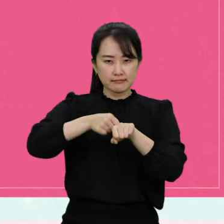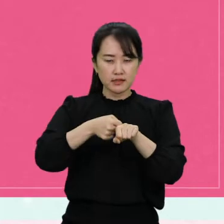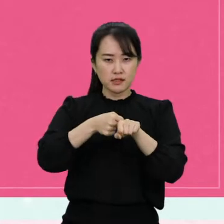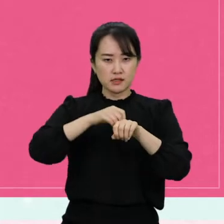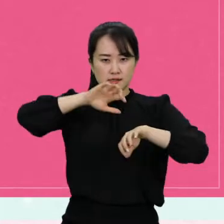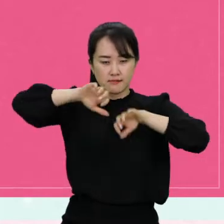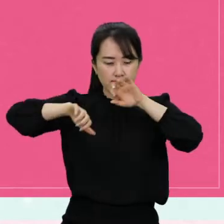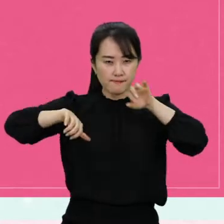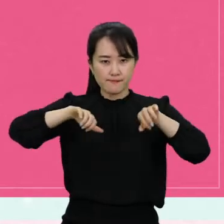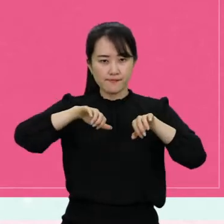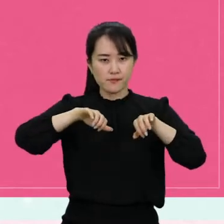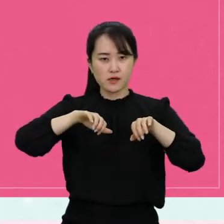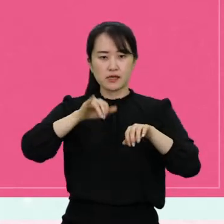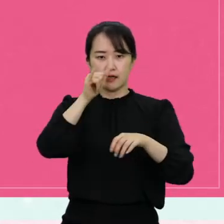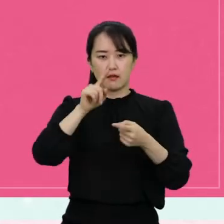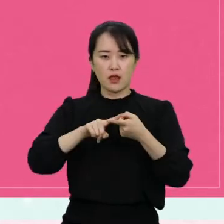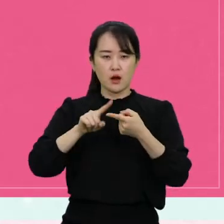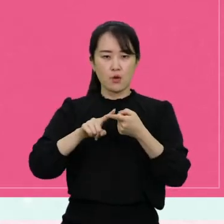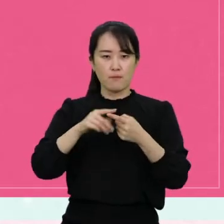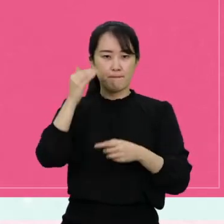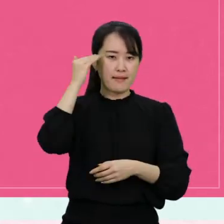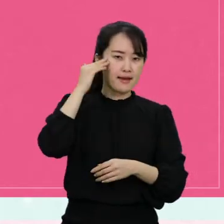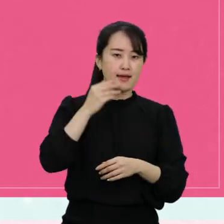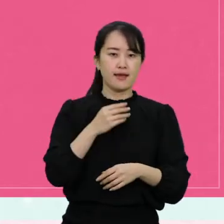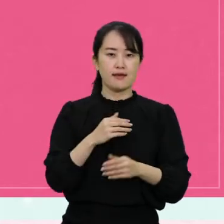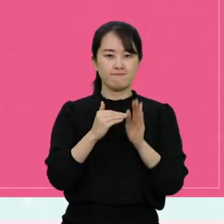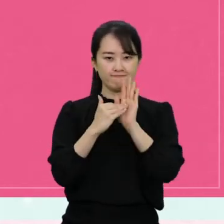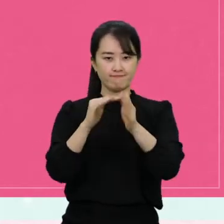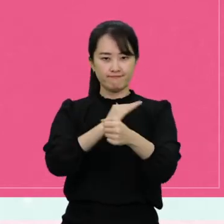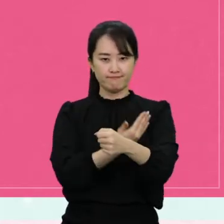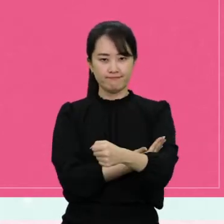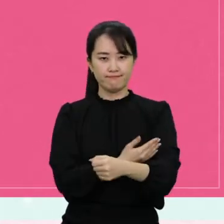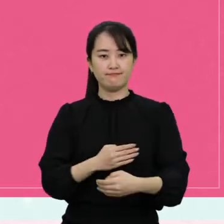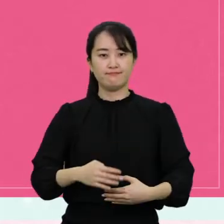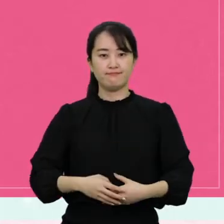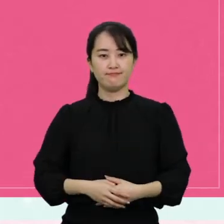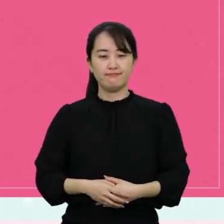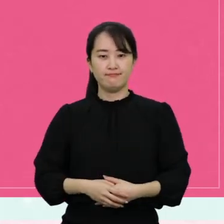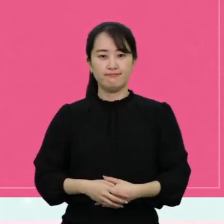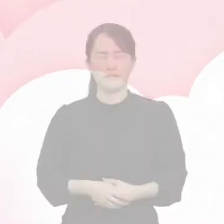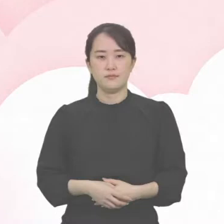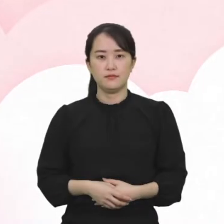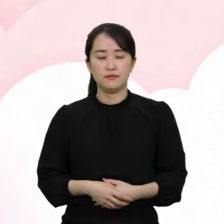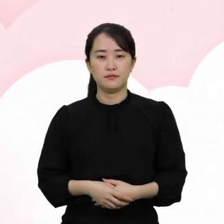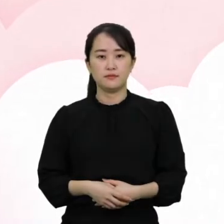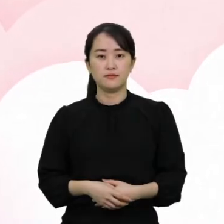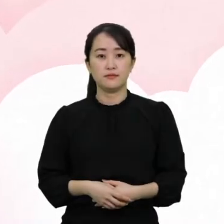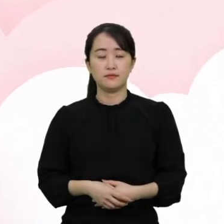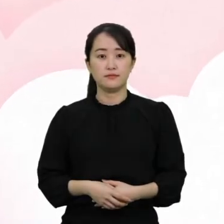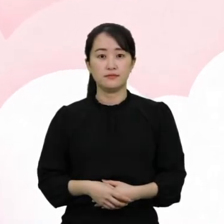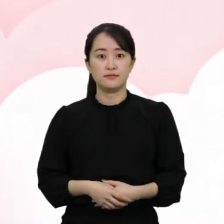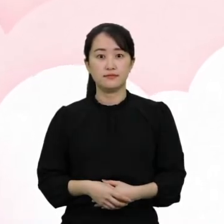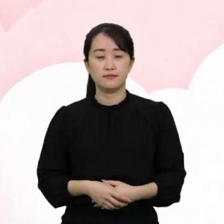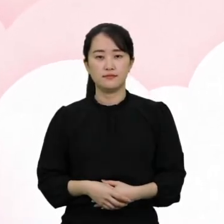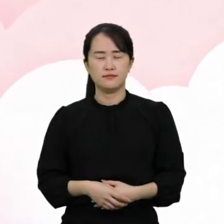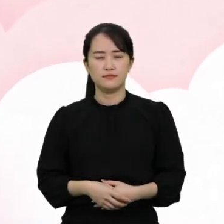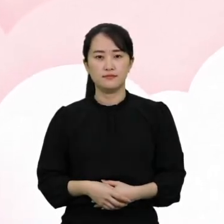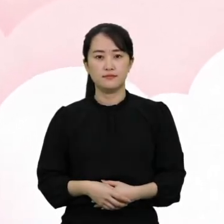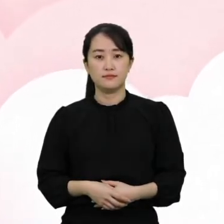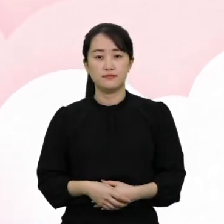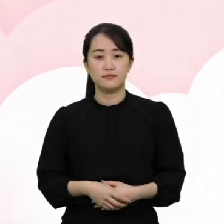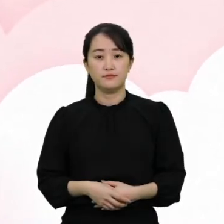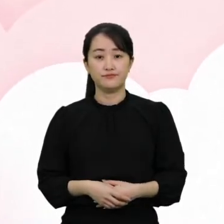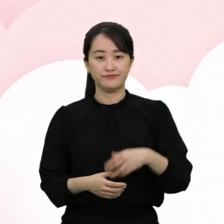개입으로부터 고유성을 침해당하지 않을 권리가 있어요.